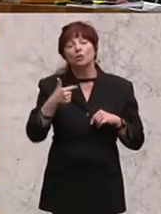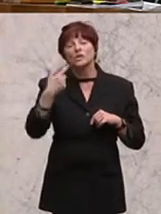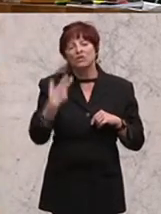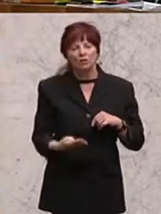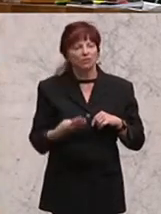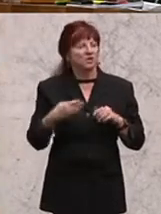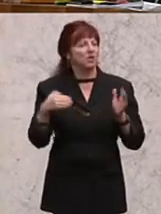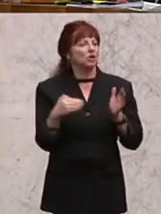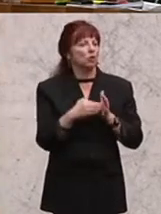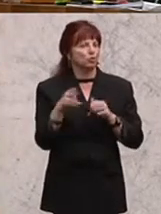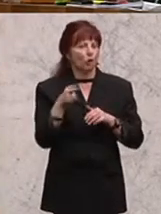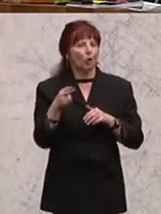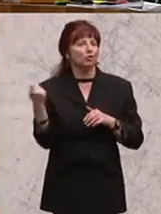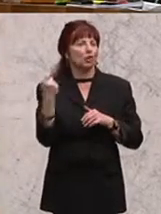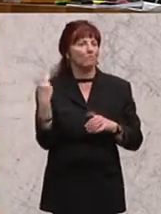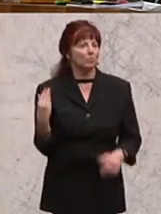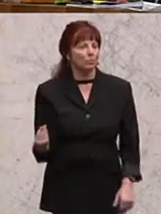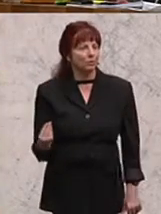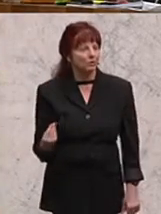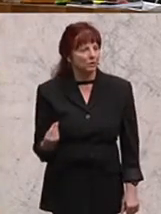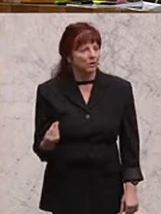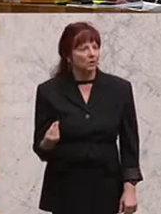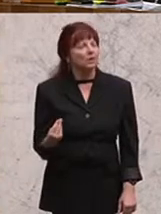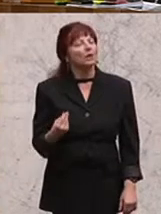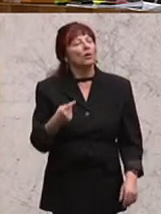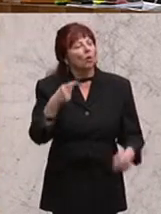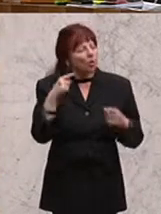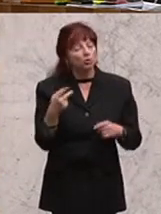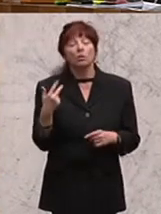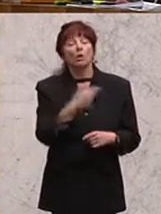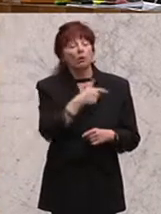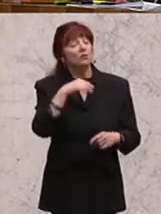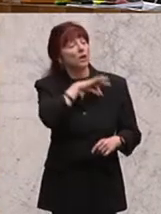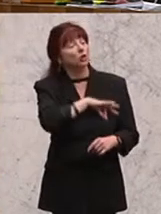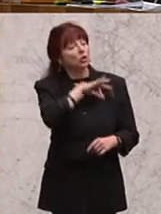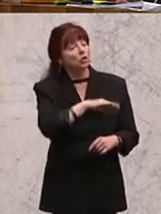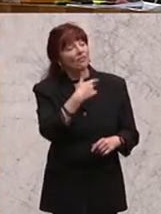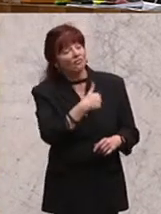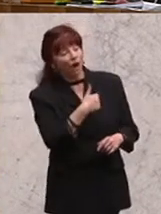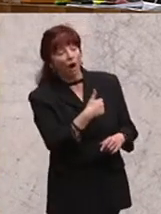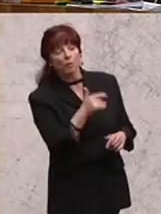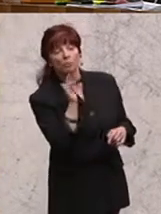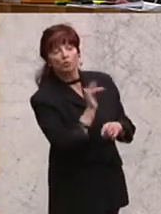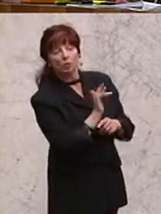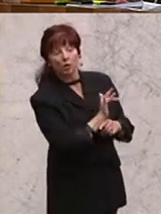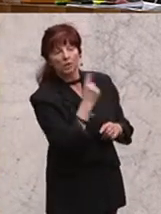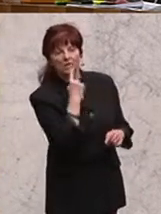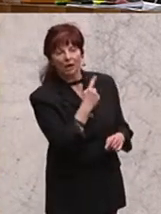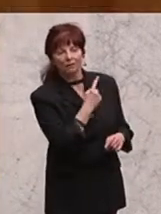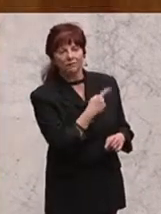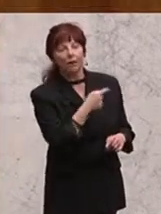Euro. Und die Italien-Töchter wurden hier bezichtigt, dass sie den Kunden zu lange zu hohe